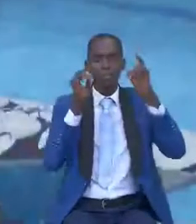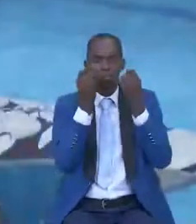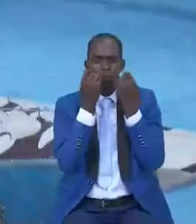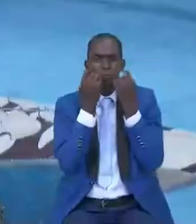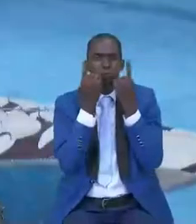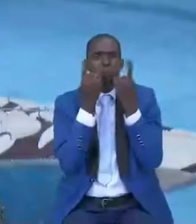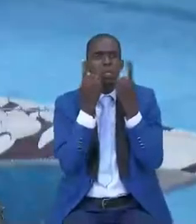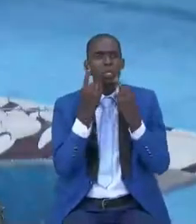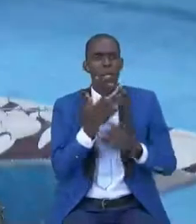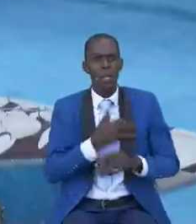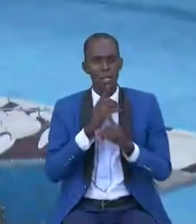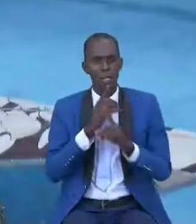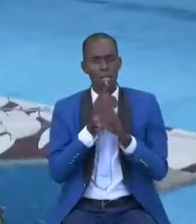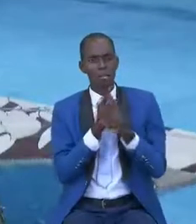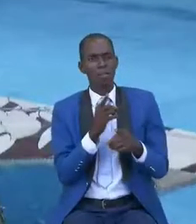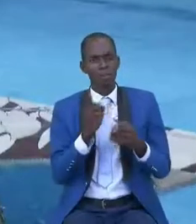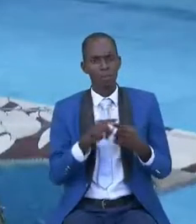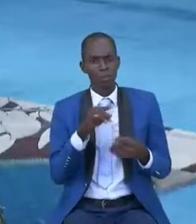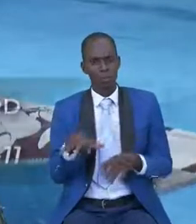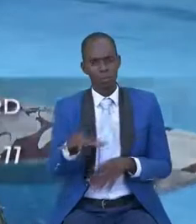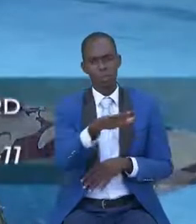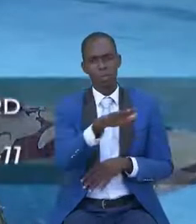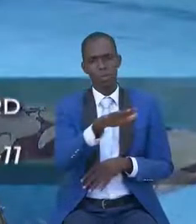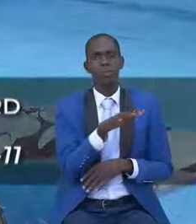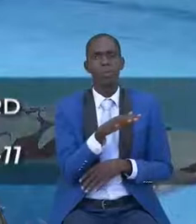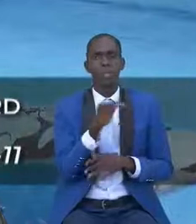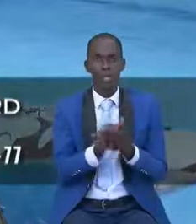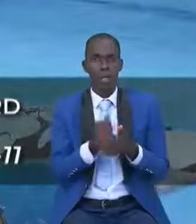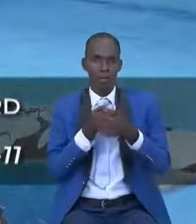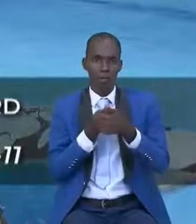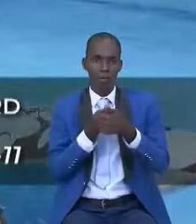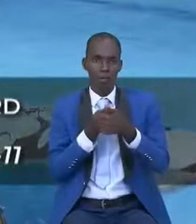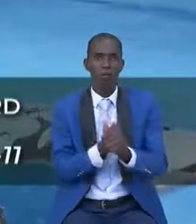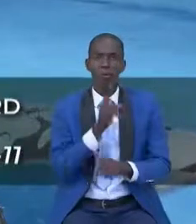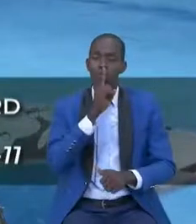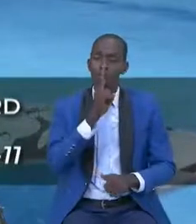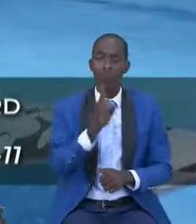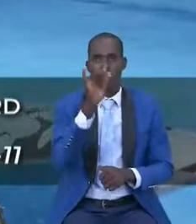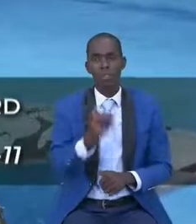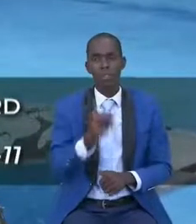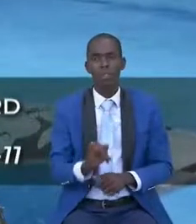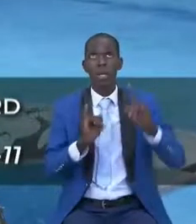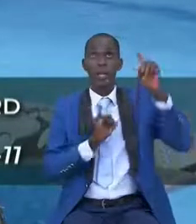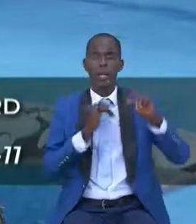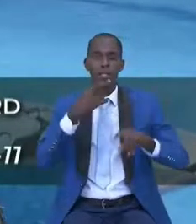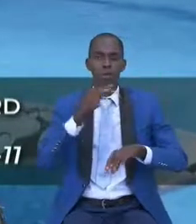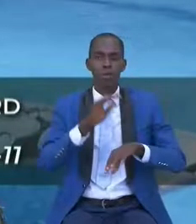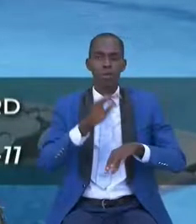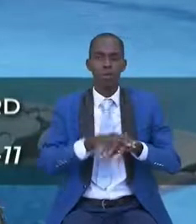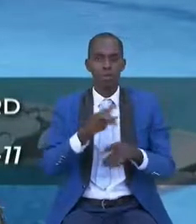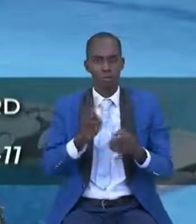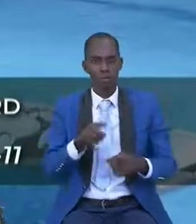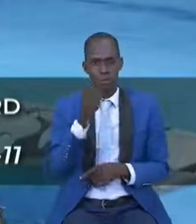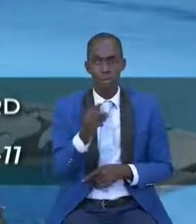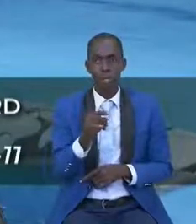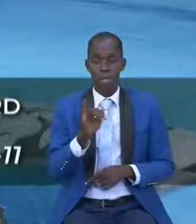Après l'avoir entendu, Jésus fut dans l'étonnement et dit à ceux qui le suivaient, je vous le